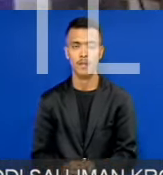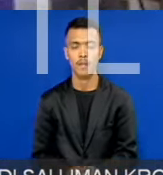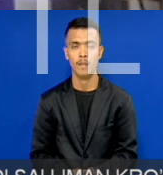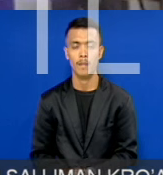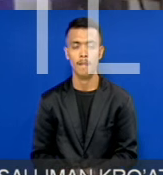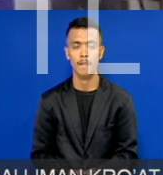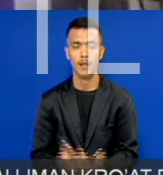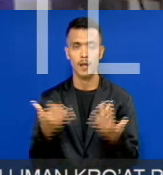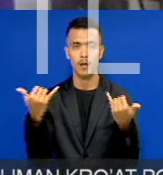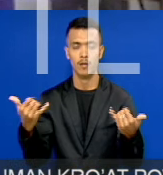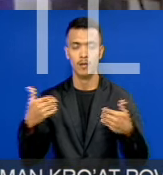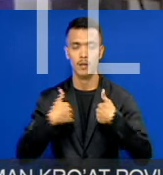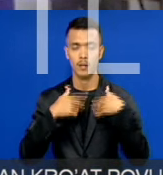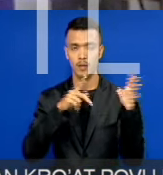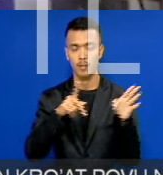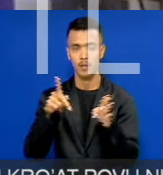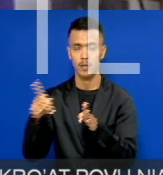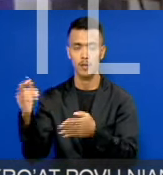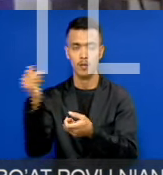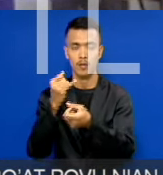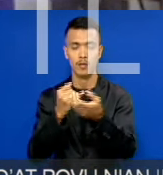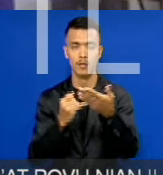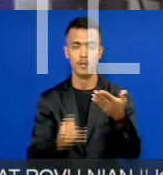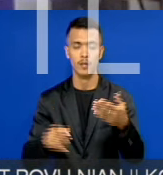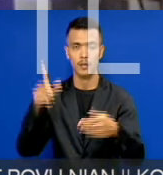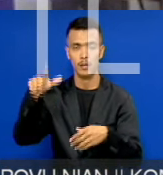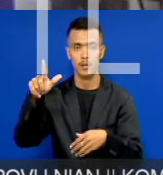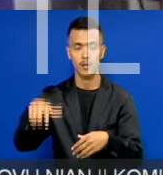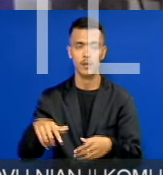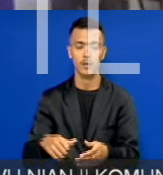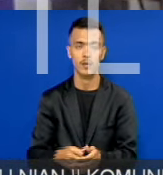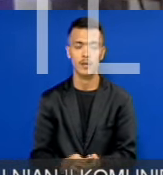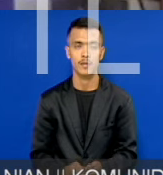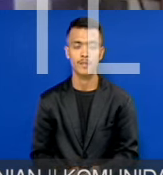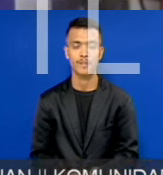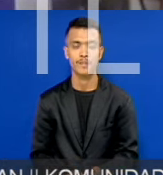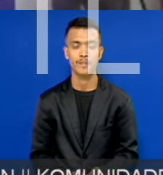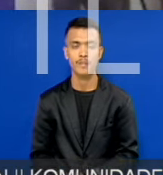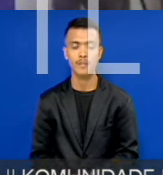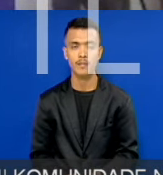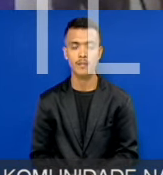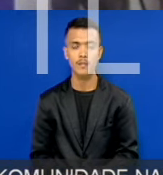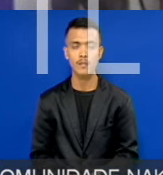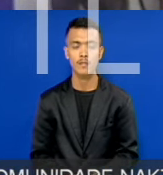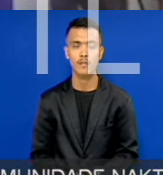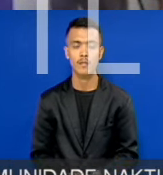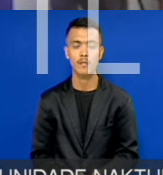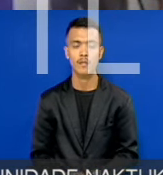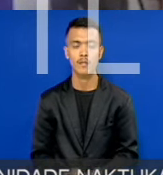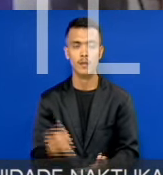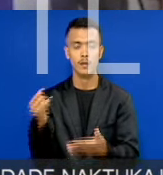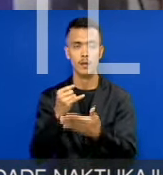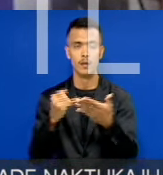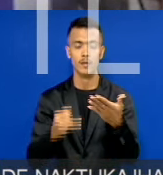minha lara. Desenho nem atrasa aí tua, atrasa nem lá estava se desenho vai bem na tua tal de cara nem tava na bem se depois da ter desenho